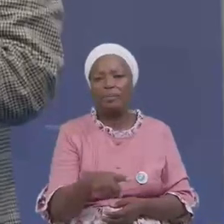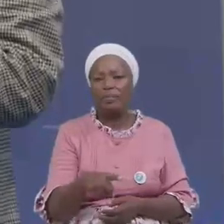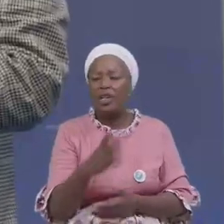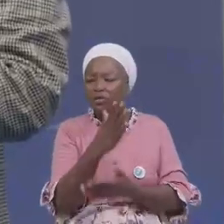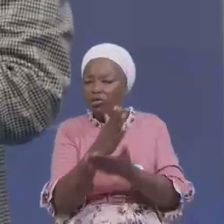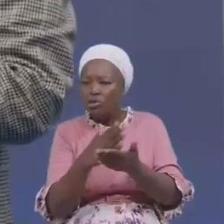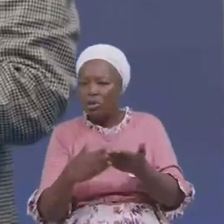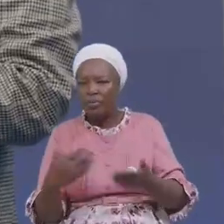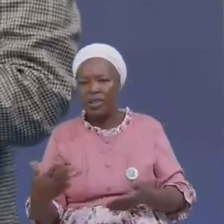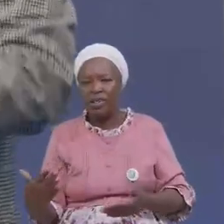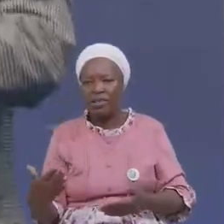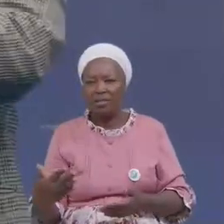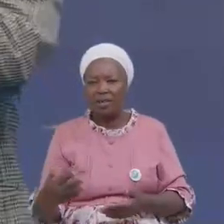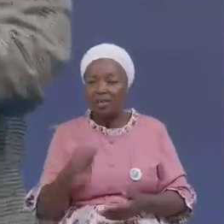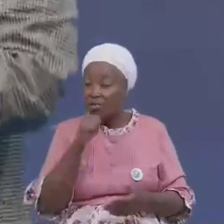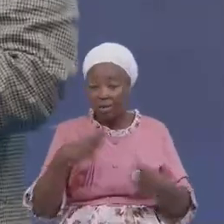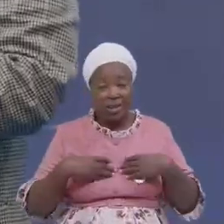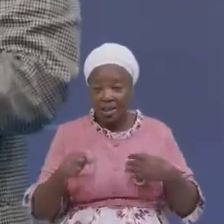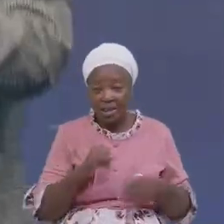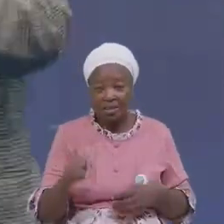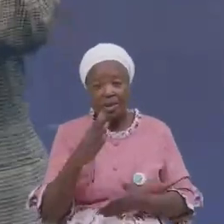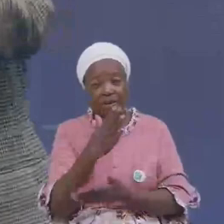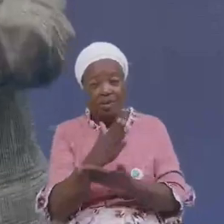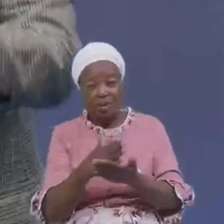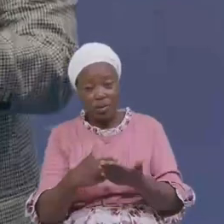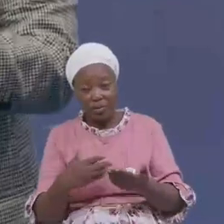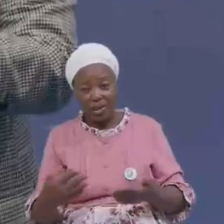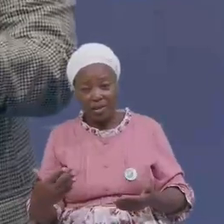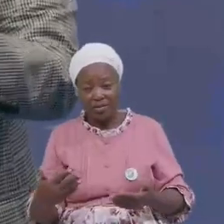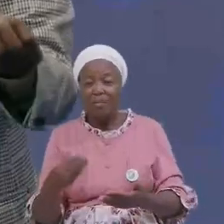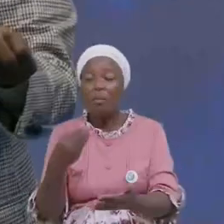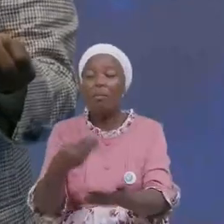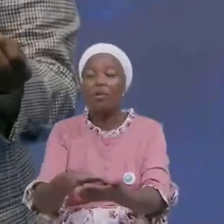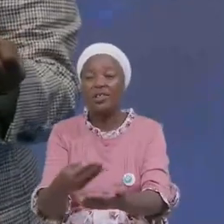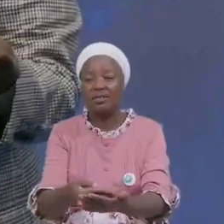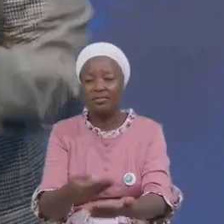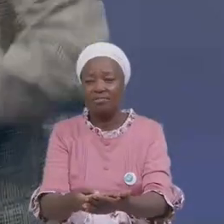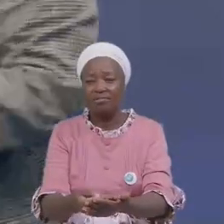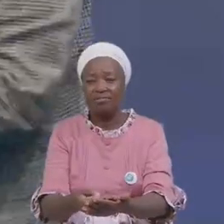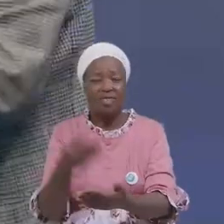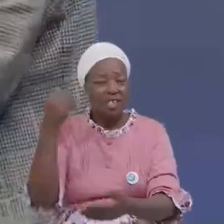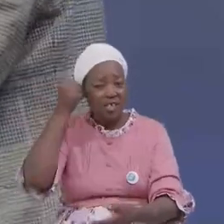Quelque chose, pas la guérison, quelque chose. L'argent, l'or,